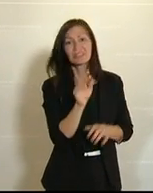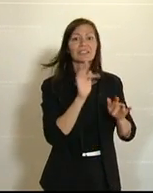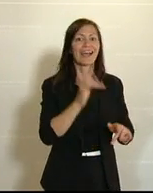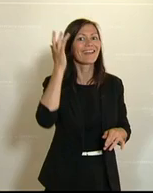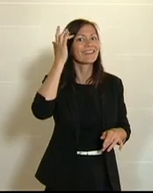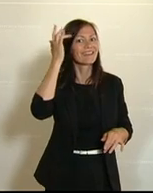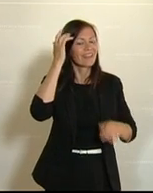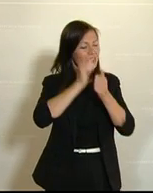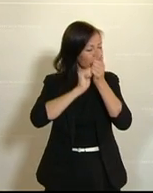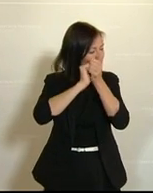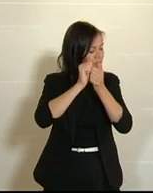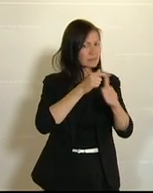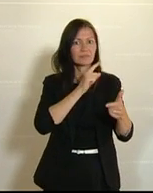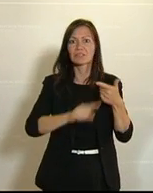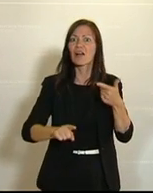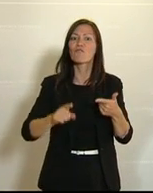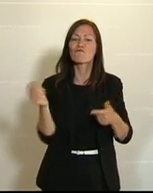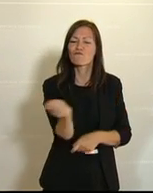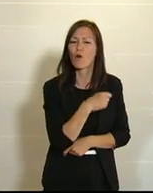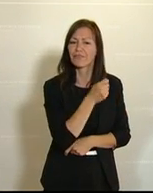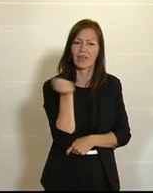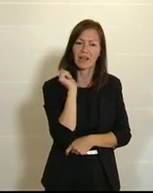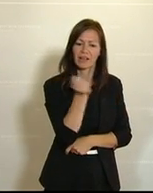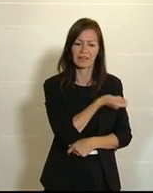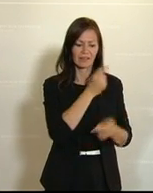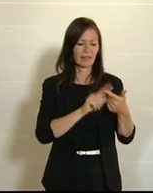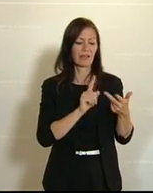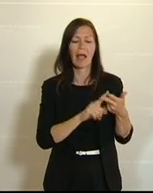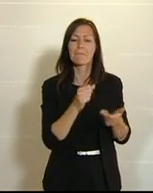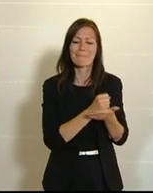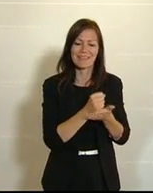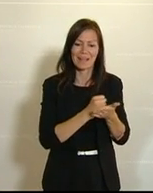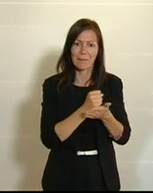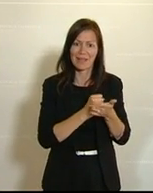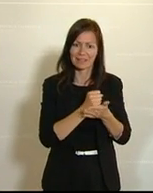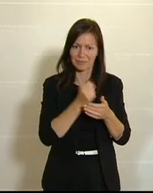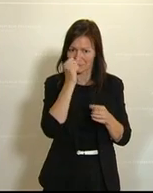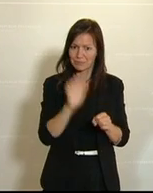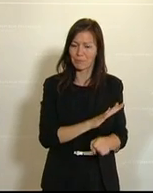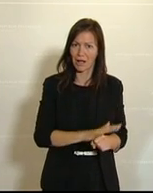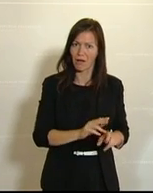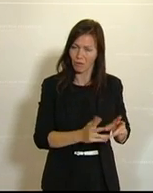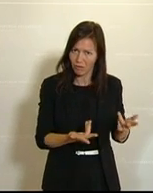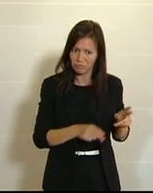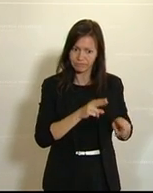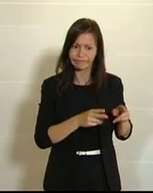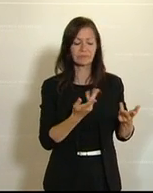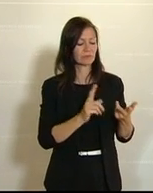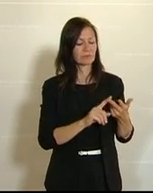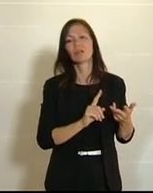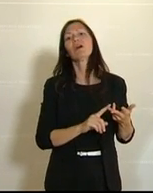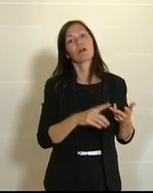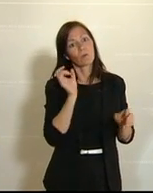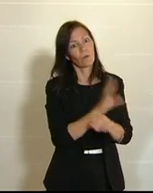Folter, Medikamentenmissbrauch und Vergewaltigungen. 2018 kommt sie überraschenderweise frei und flieht